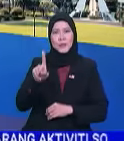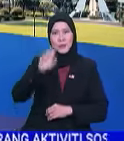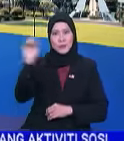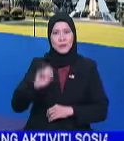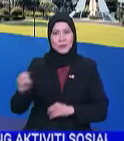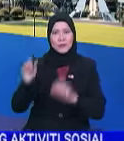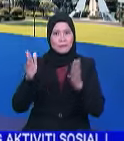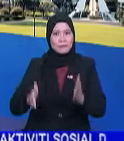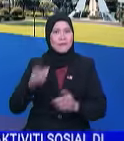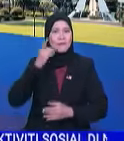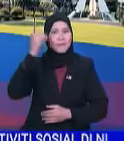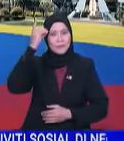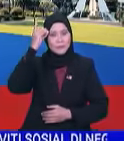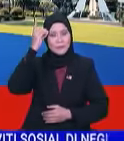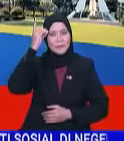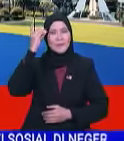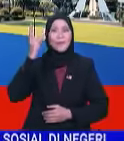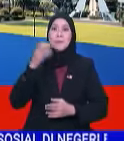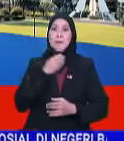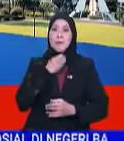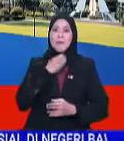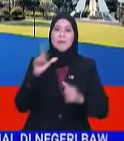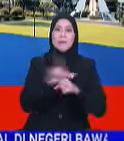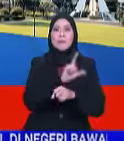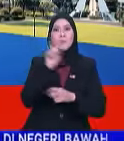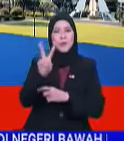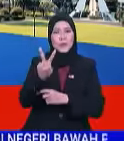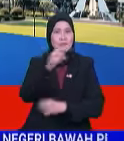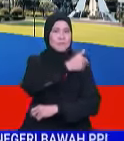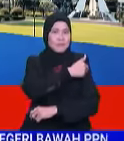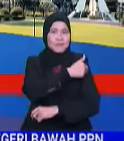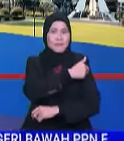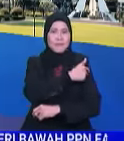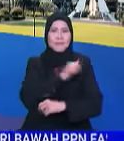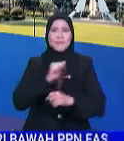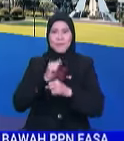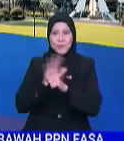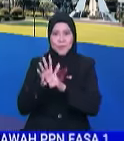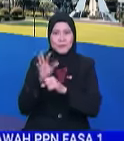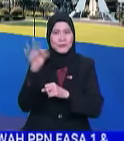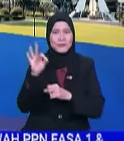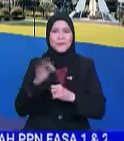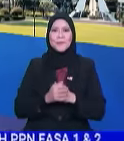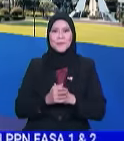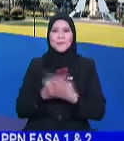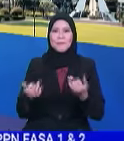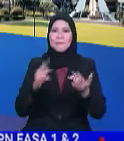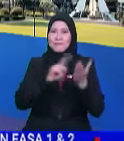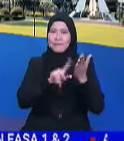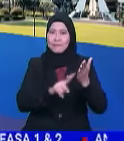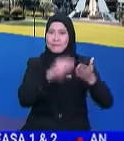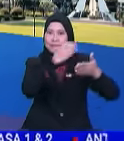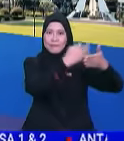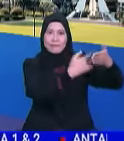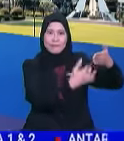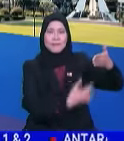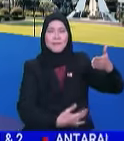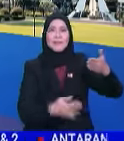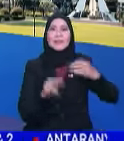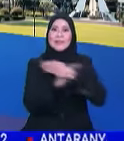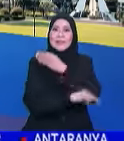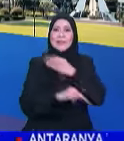31% penduduk dewasa di negeri ini lengkap dua dos suntikan vaksin COVID-19. Berikut kemaskini data vaksinasi